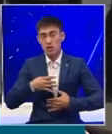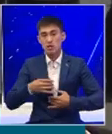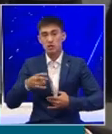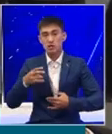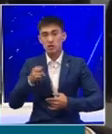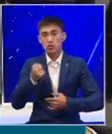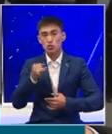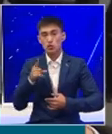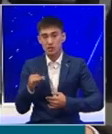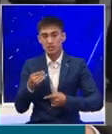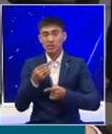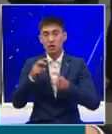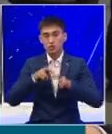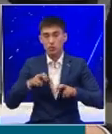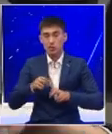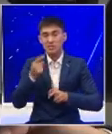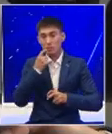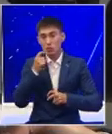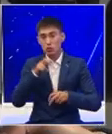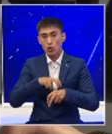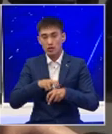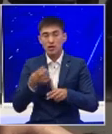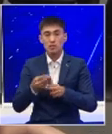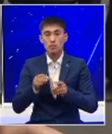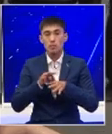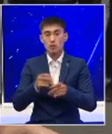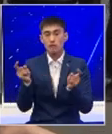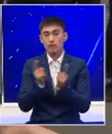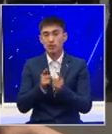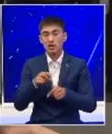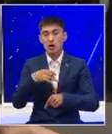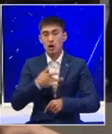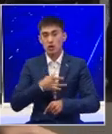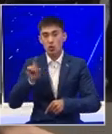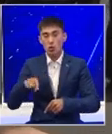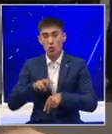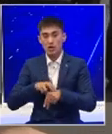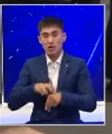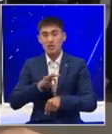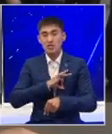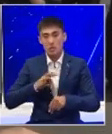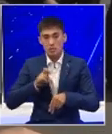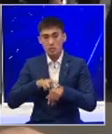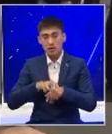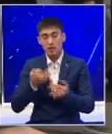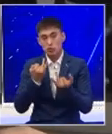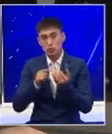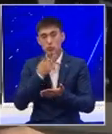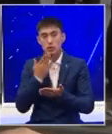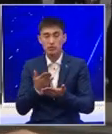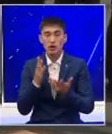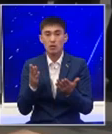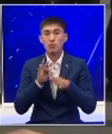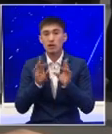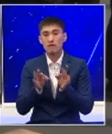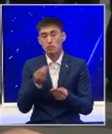ультразвукового обследования а также осмотр стоматолога Кроме того прием ведут кардиолог педиатры и терапевт жители в основном консультируются по поводу того